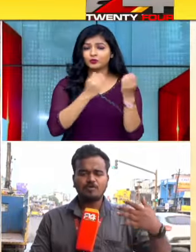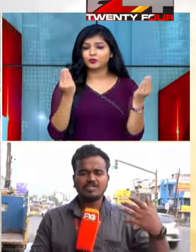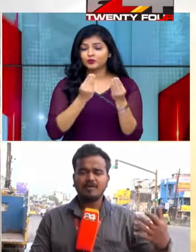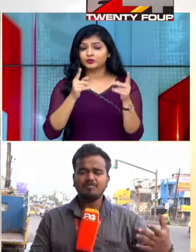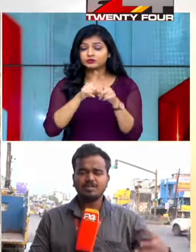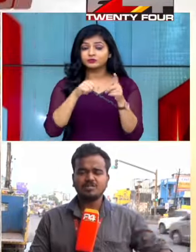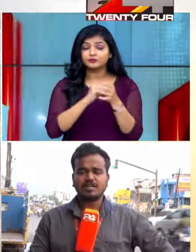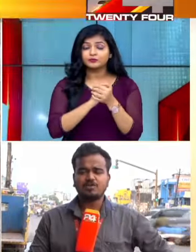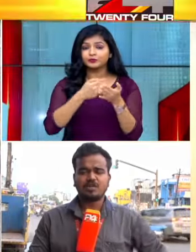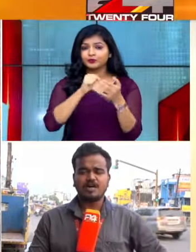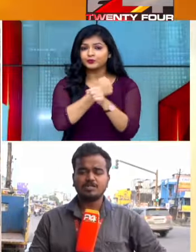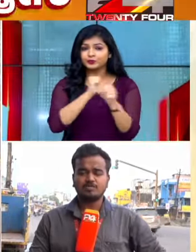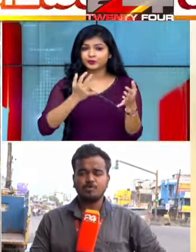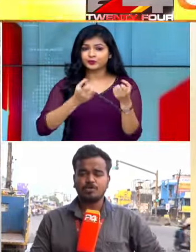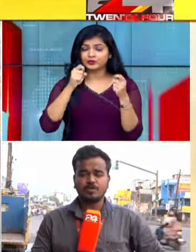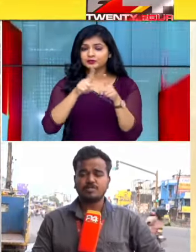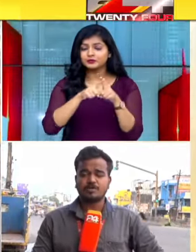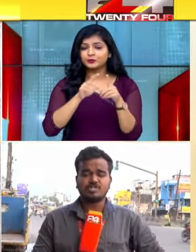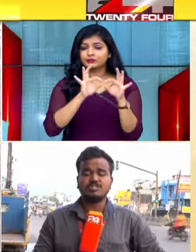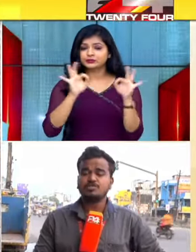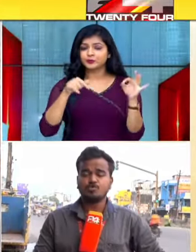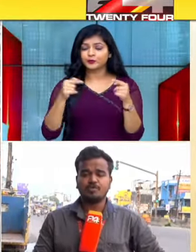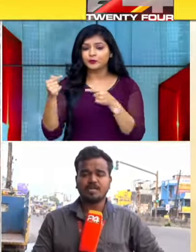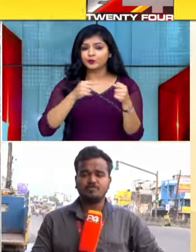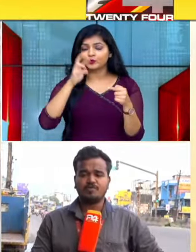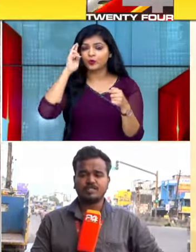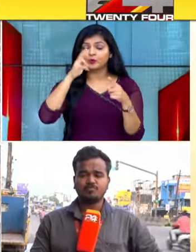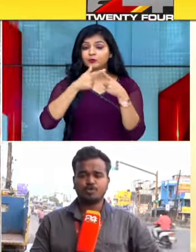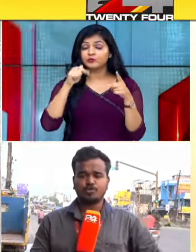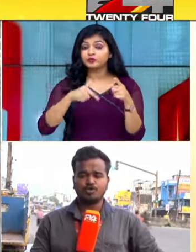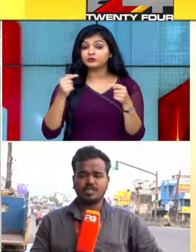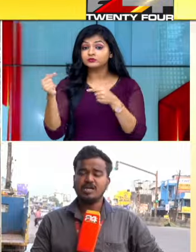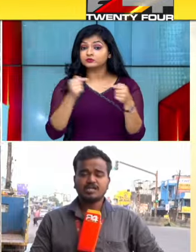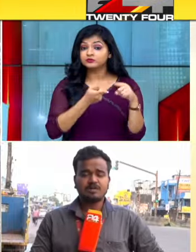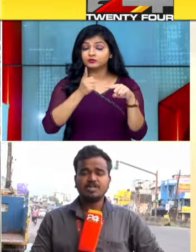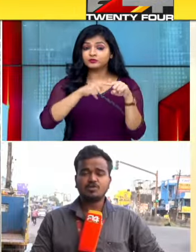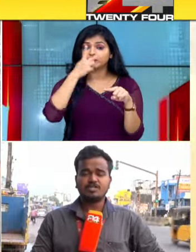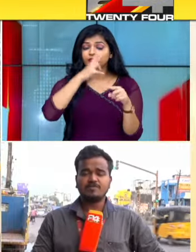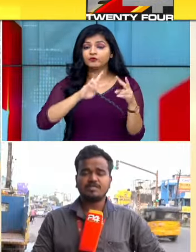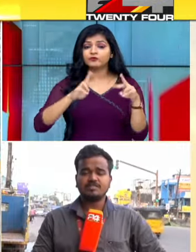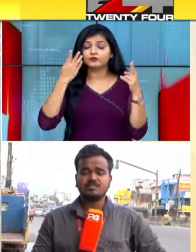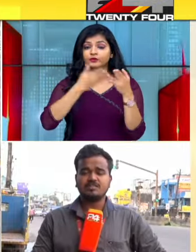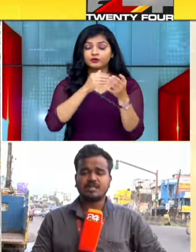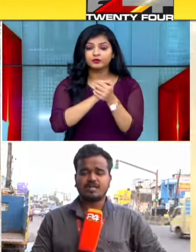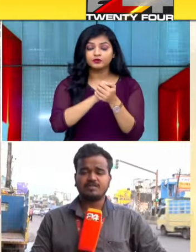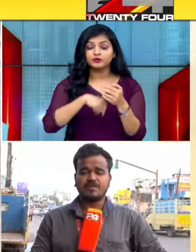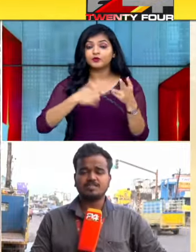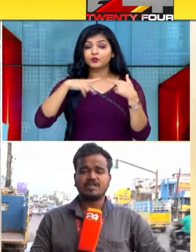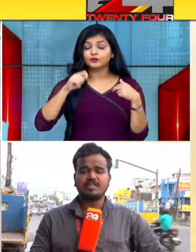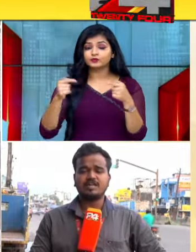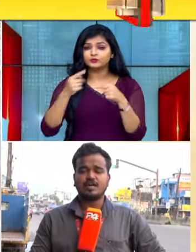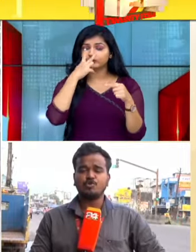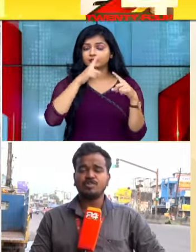അല്ലെങ്കിൽ ഒരു ജാമ്യം കിട്ടുന്ന നിലയ്ക്കൊക്കെ വാദങ്ങൾ മുന്നോട്ട് വെക്കുമെന്നാണ്. പക്ഷേ അത്തരത്തിലൊന്നുമല്ല ഇപ്പോൾ വാദം മുന്നോട്ട് പോകുന്നത്. നാമ്പള്ളി കോടതിയിലെ വാദത്തിൽ നിന്ന് തന്നെ